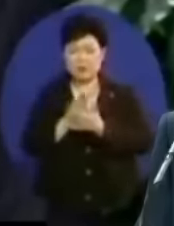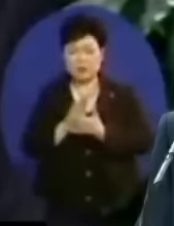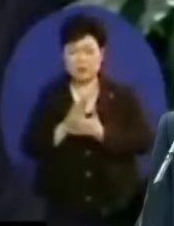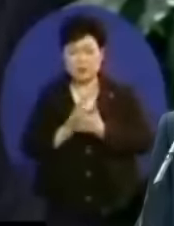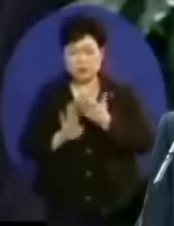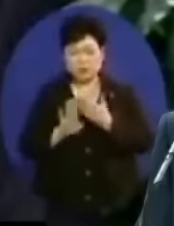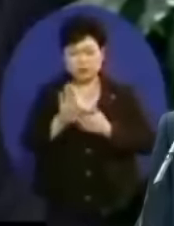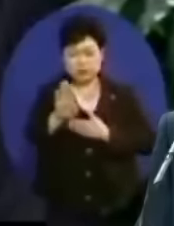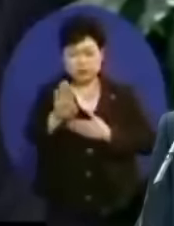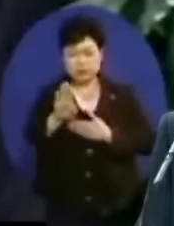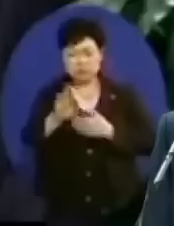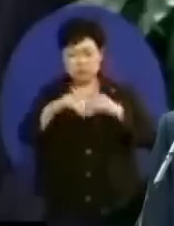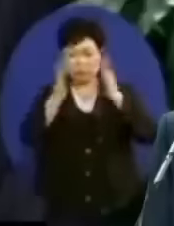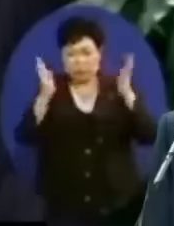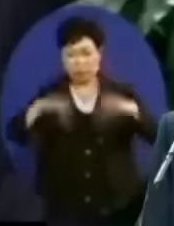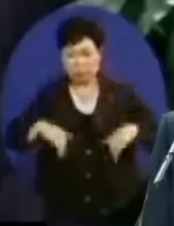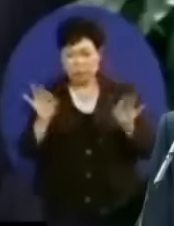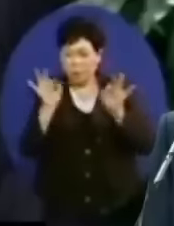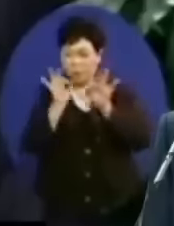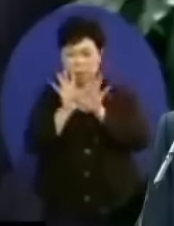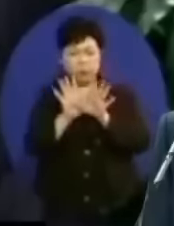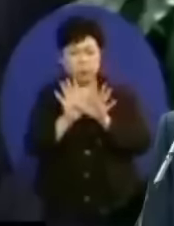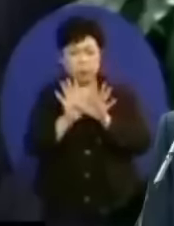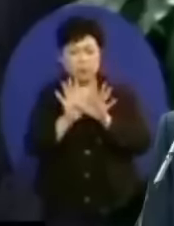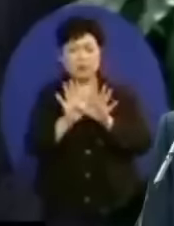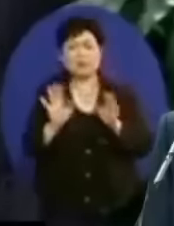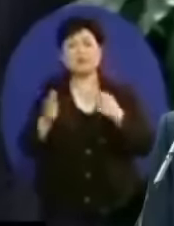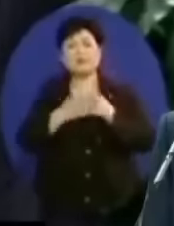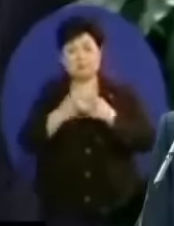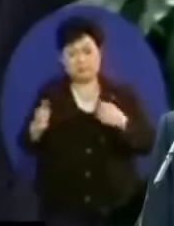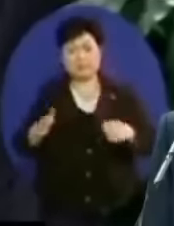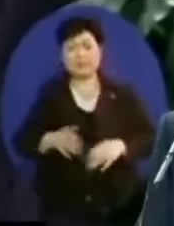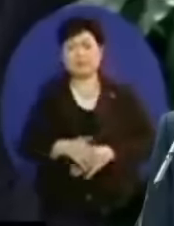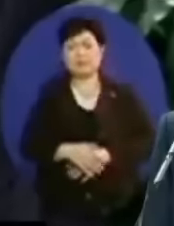다 무너지고 쓰러지고 없어질 것입니다.